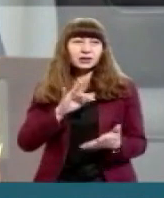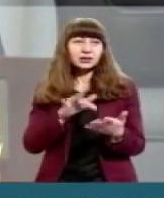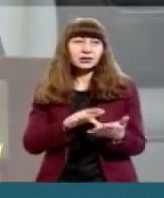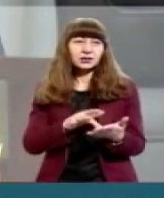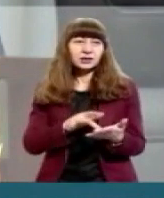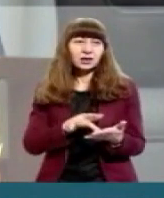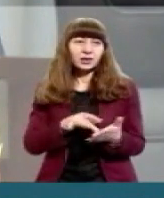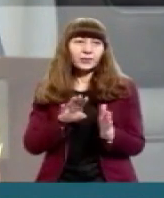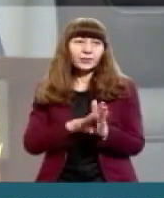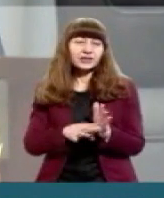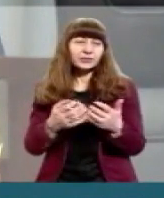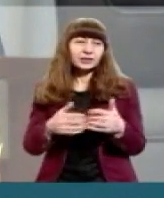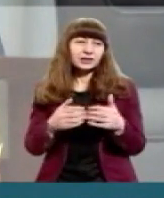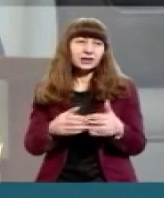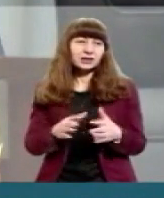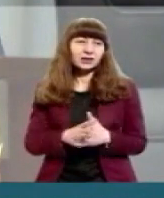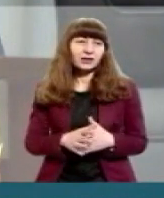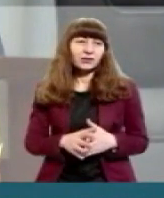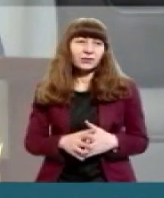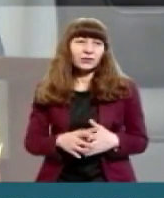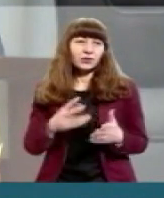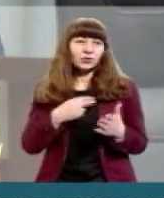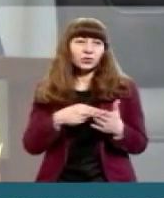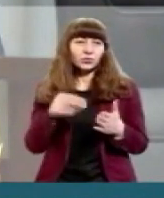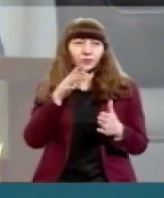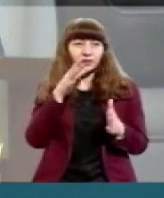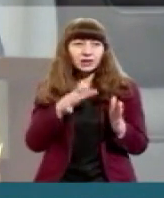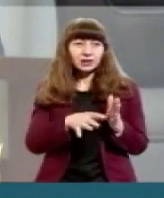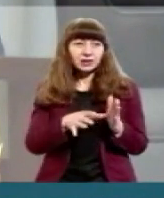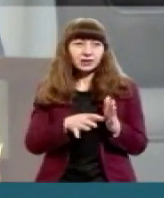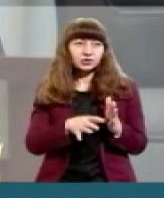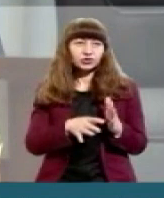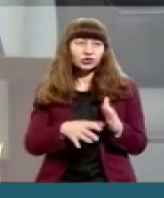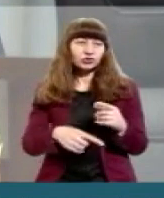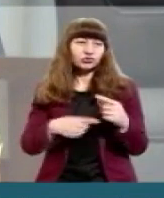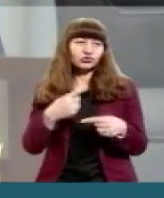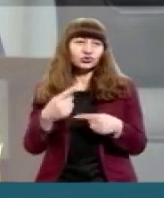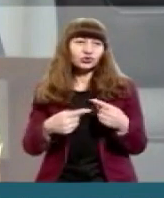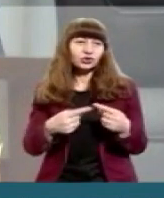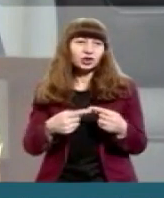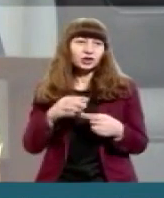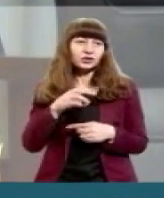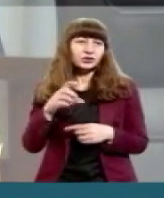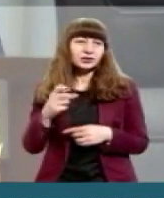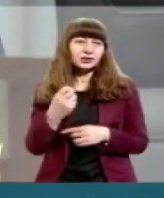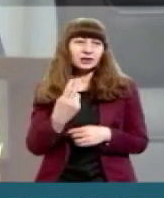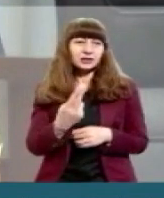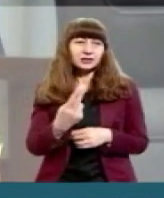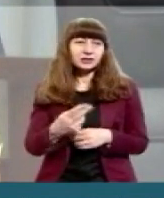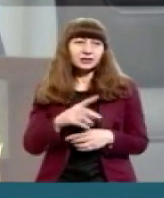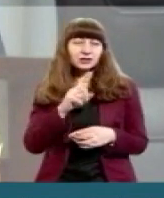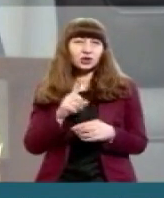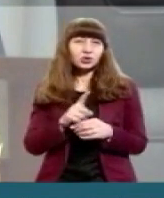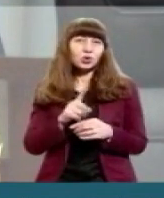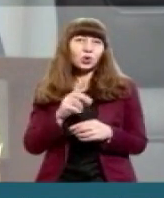централизованно, без посредника, без никого, купим всю электроэнергию в приоритетном порядке. В первую очередь это ТЭЦ, которая вынуждена работать зимой,